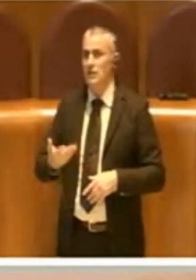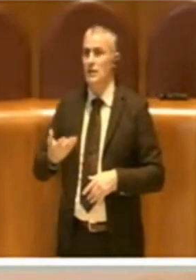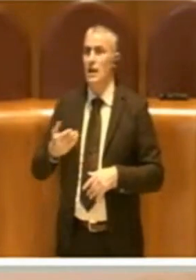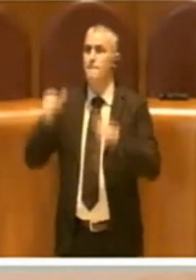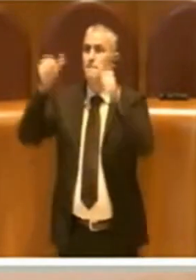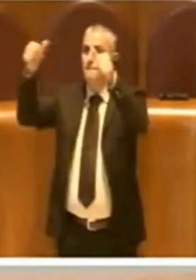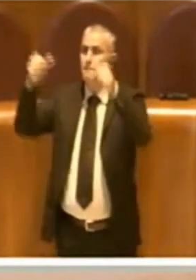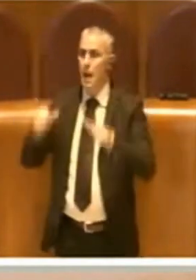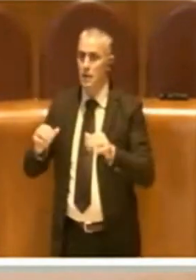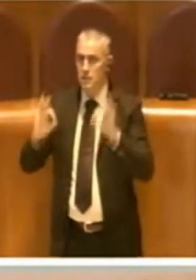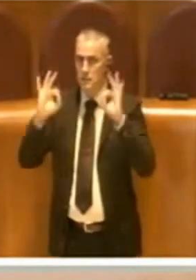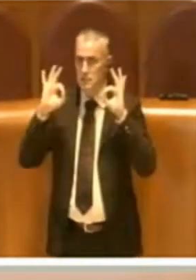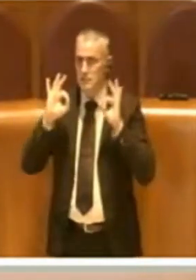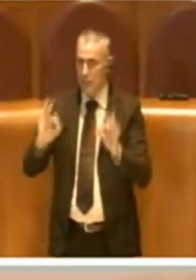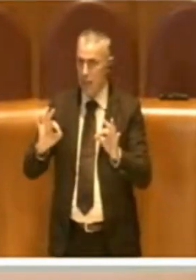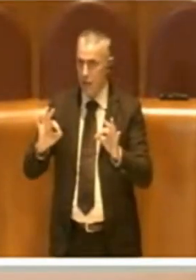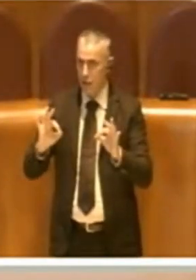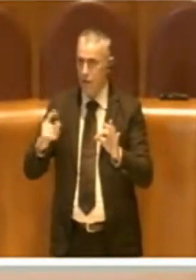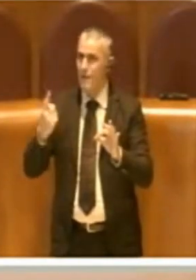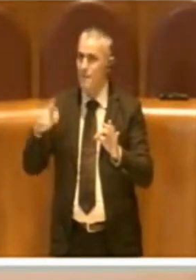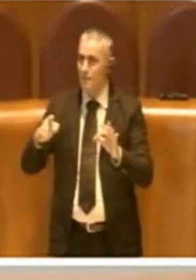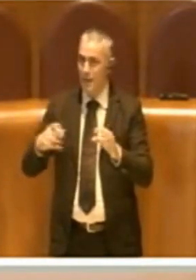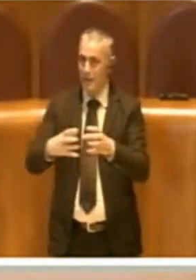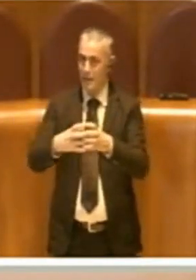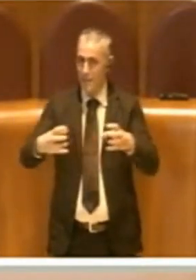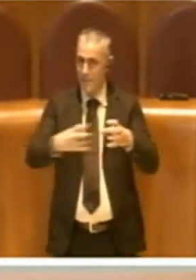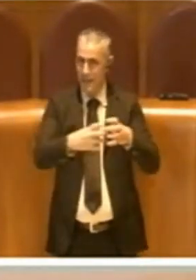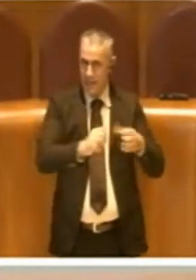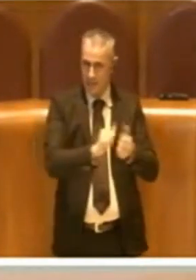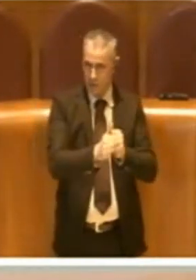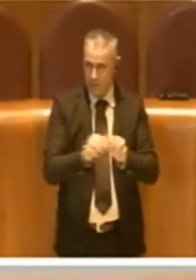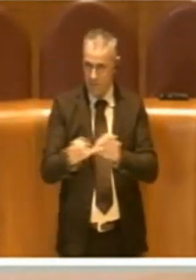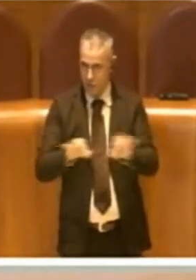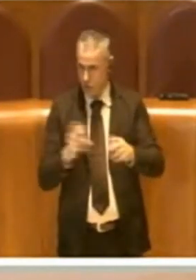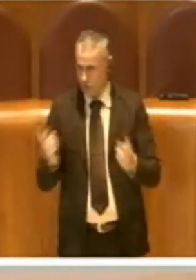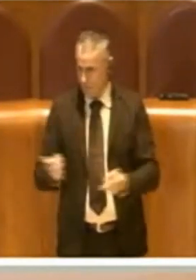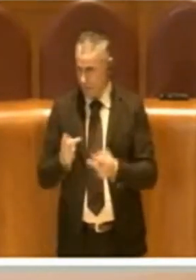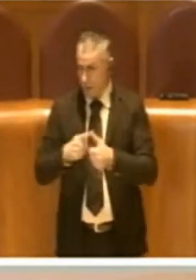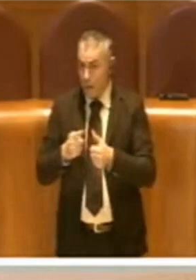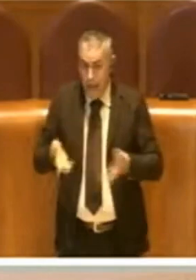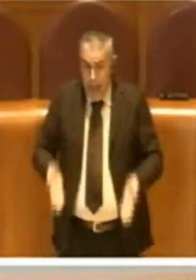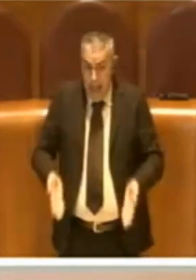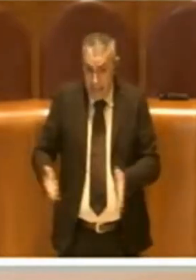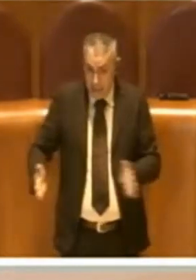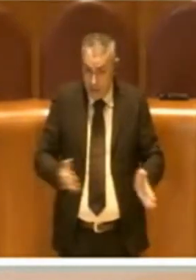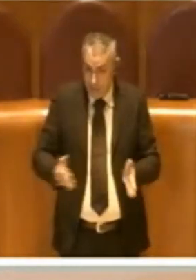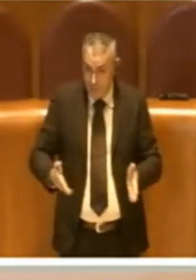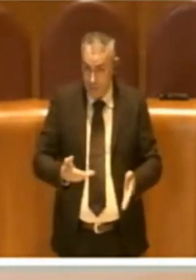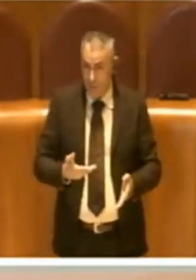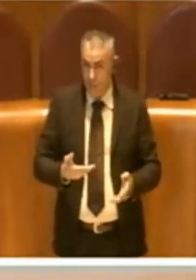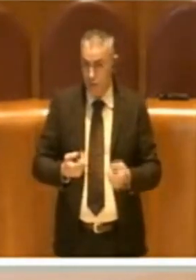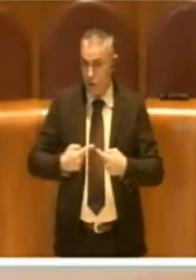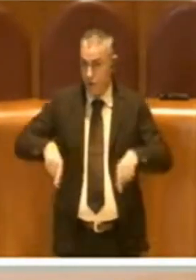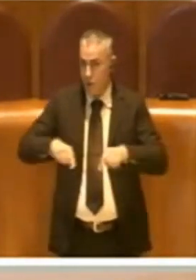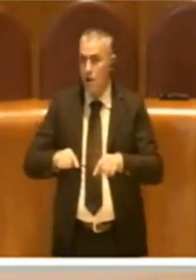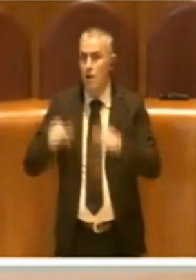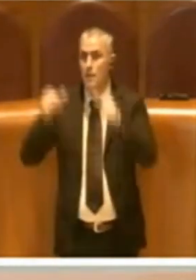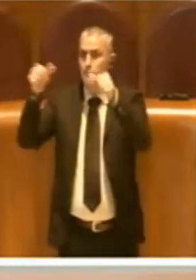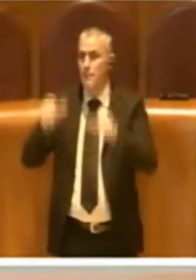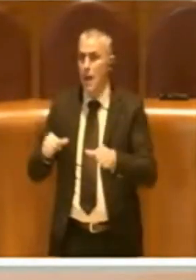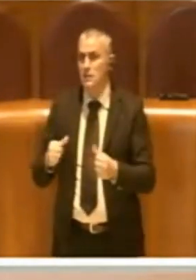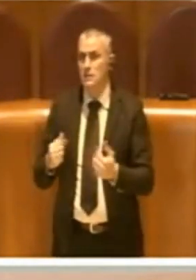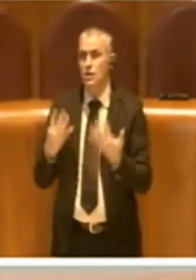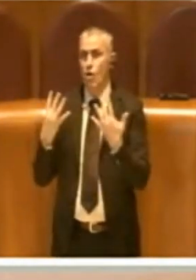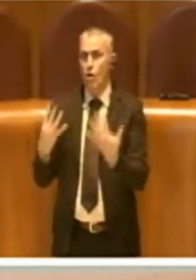bandi per la gestione di impianti sportivi, nel corso dell'attuale ne sono stati pubblicati 9, di